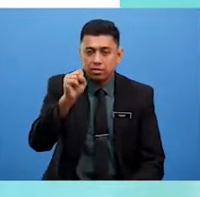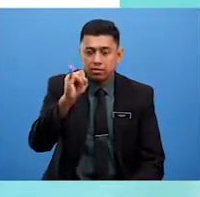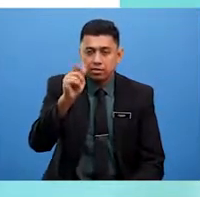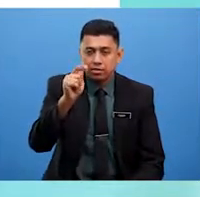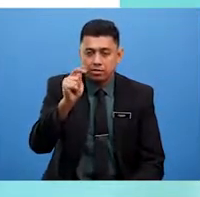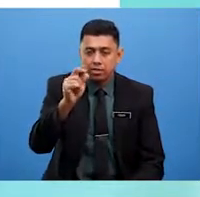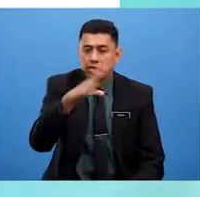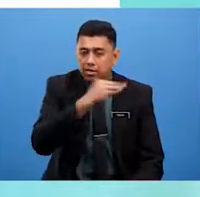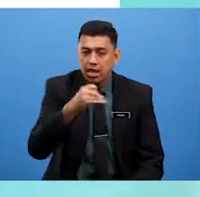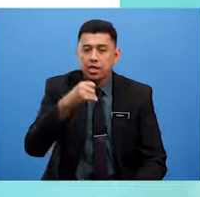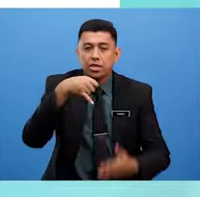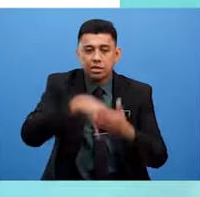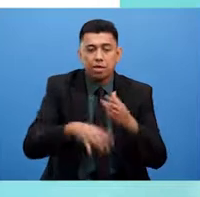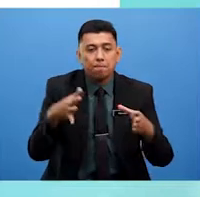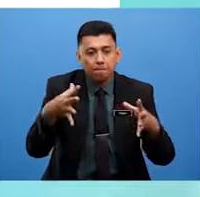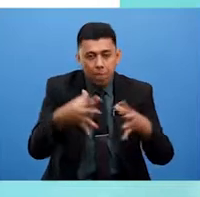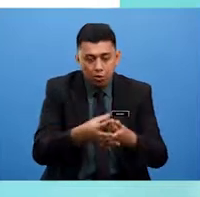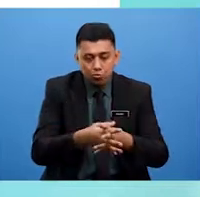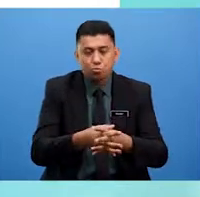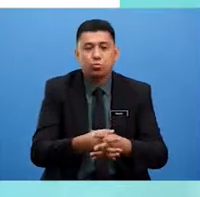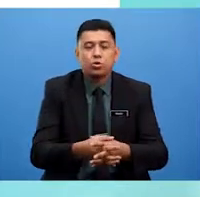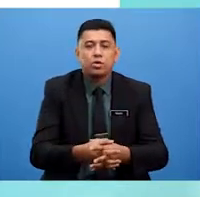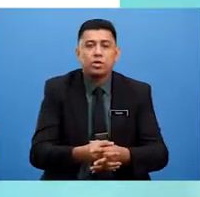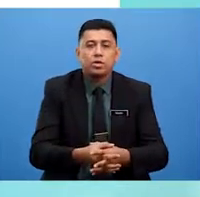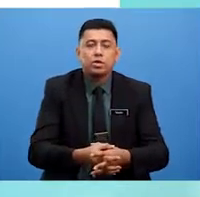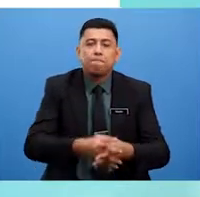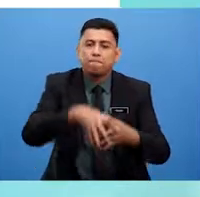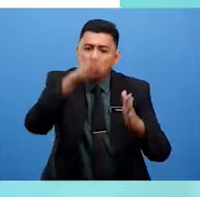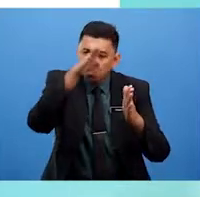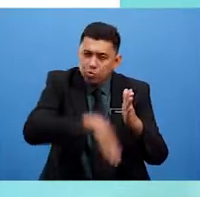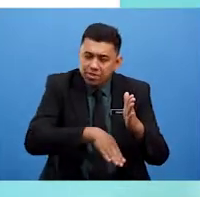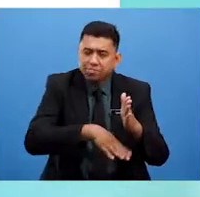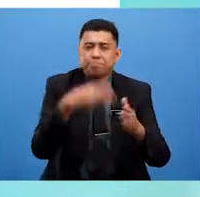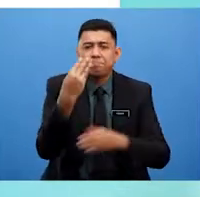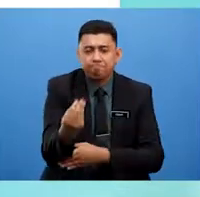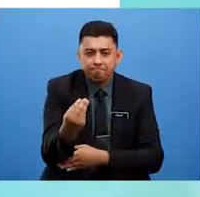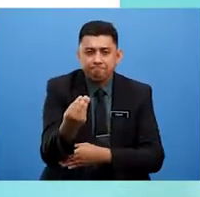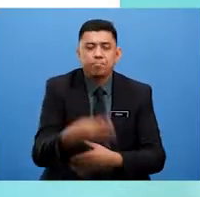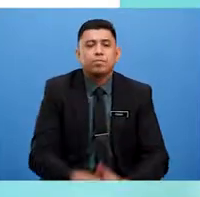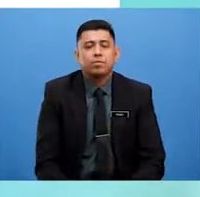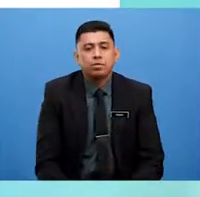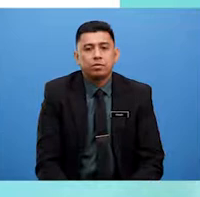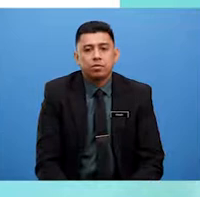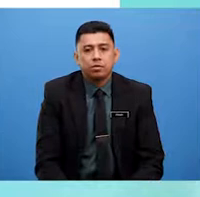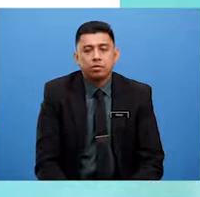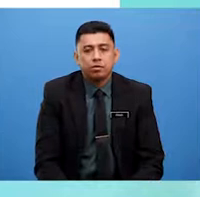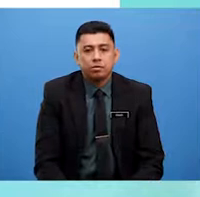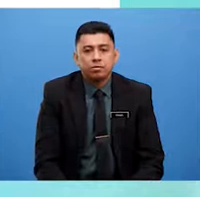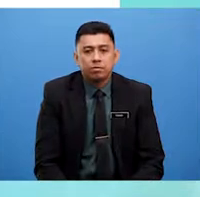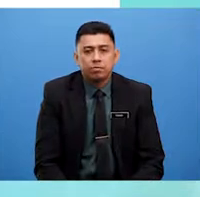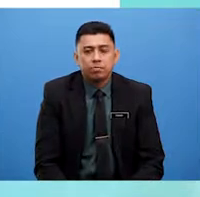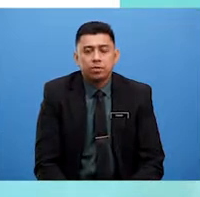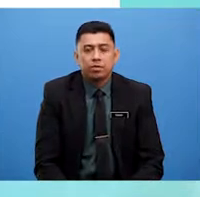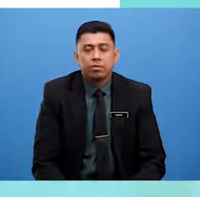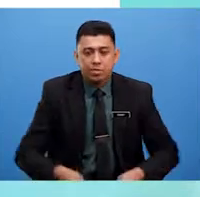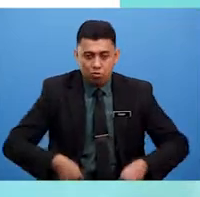supaya stor-stor tenaga diisi semula di peringkat yang lebih tinggi daripada kebiasaannya.